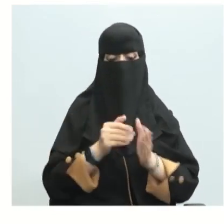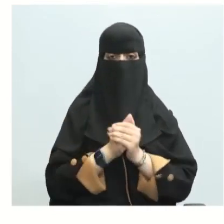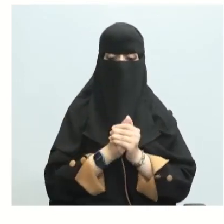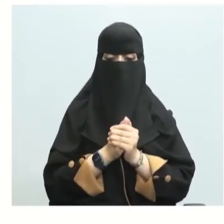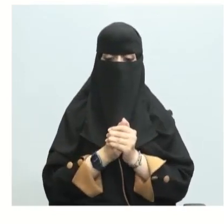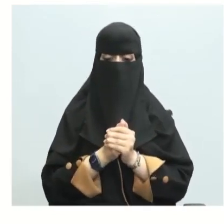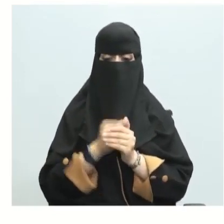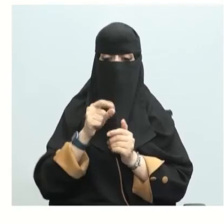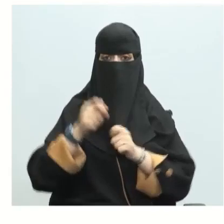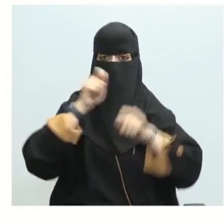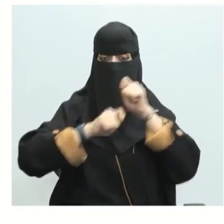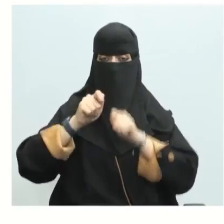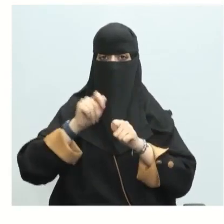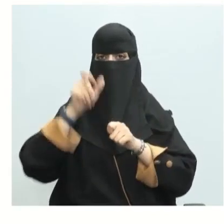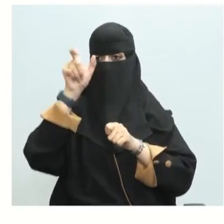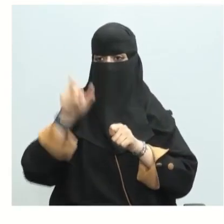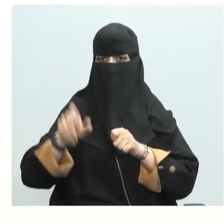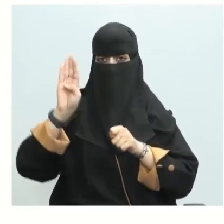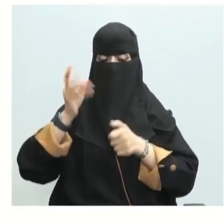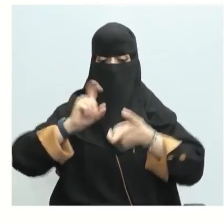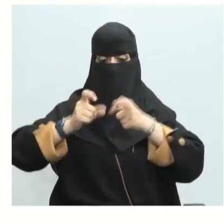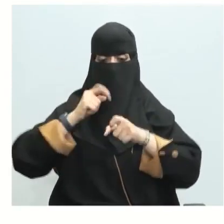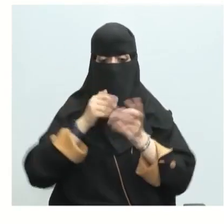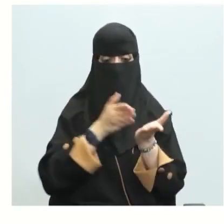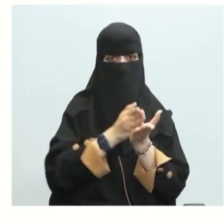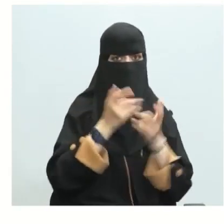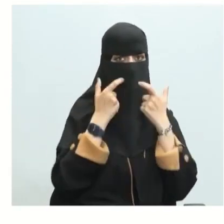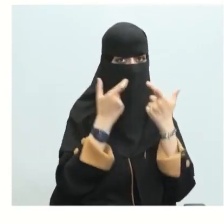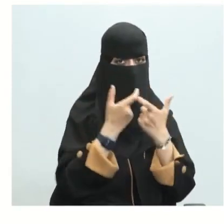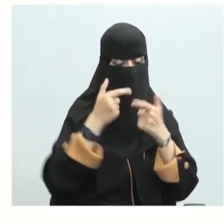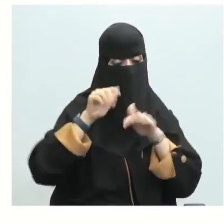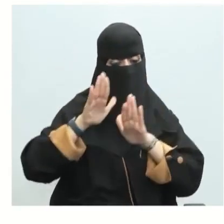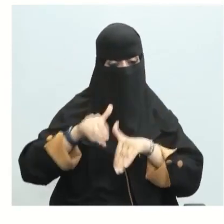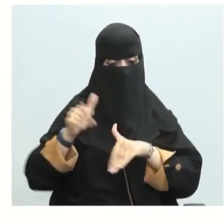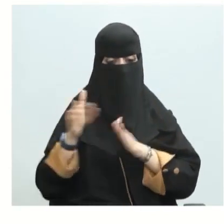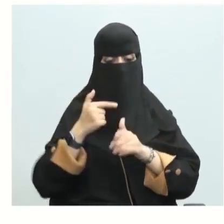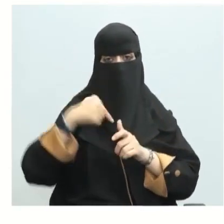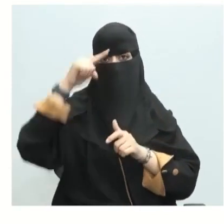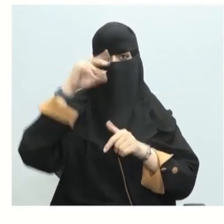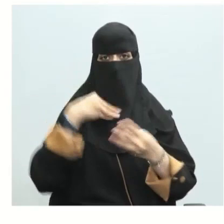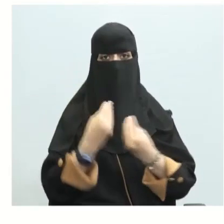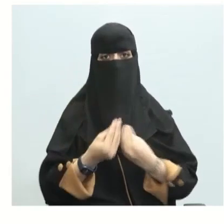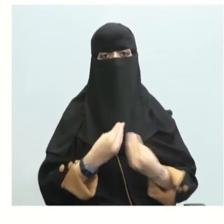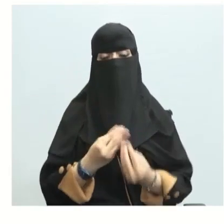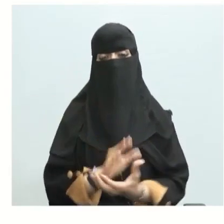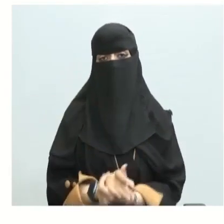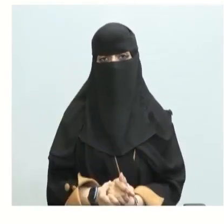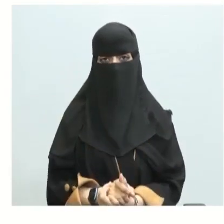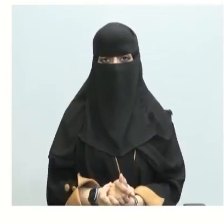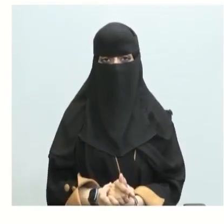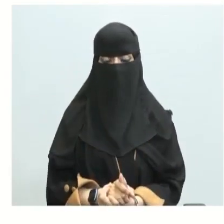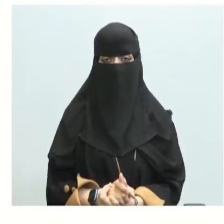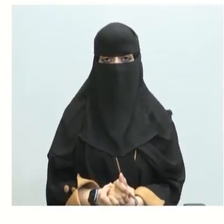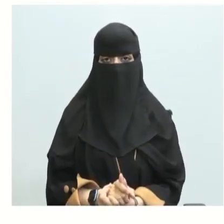المطلوب لذلك الكيميائيون يستعملون الطريقه النظريه لايجاد الدلتا اتش لمثل